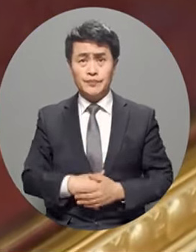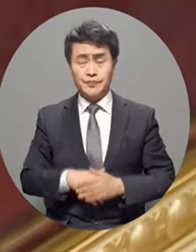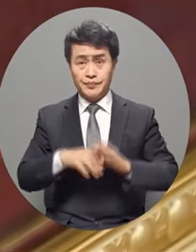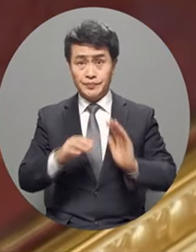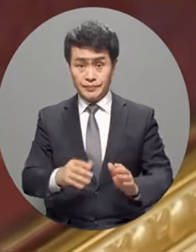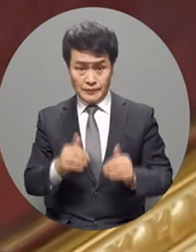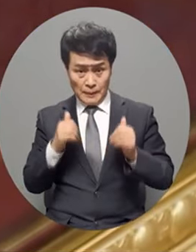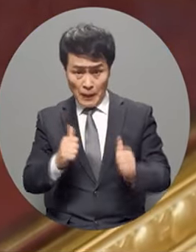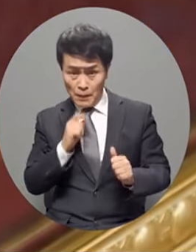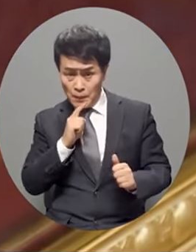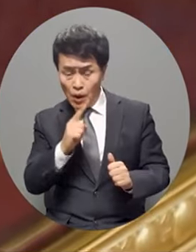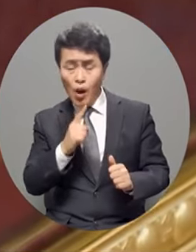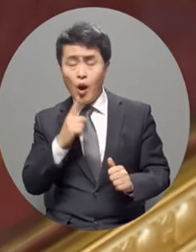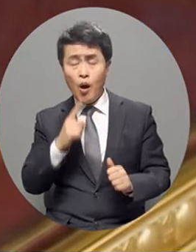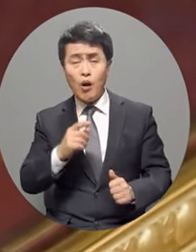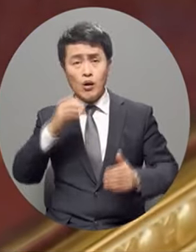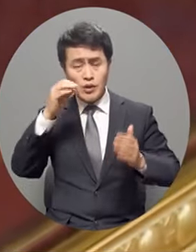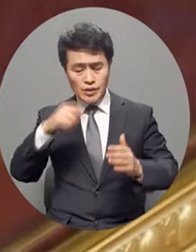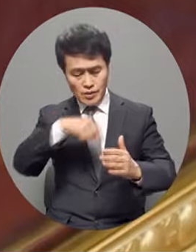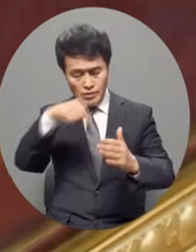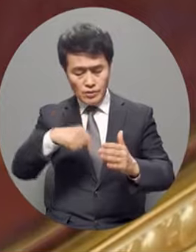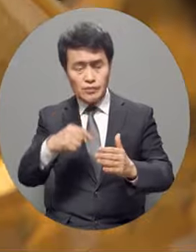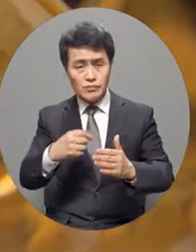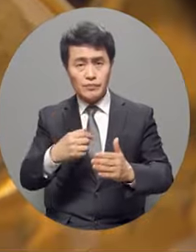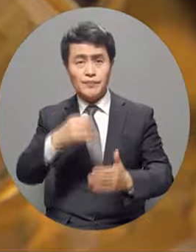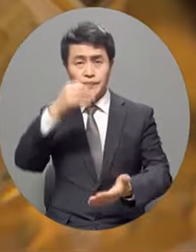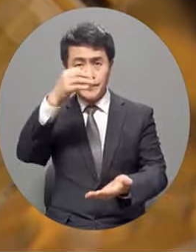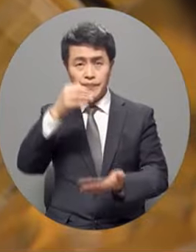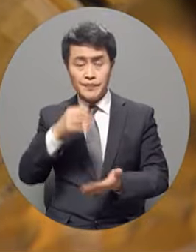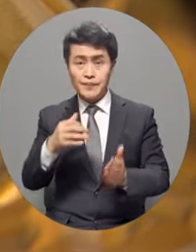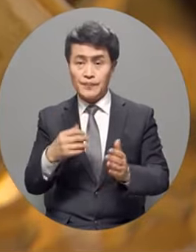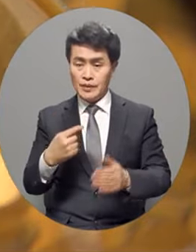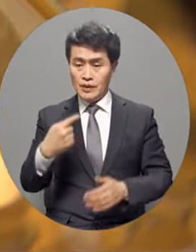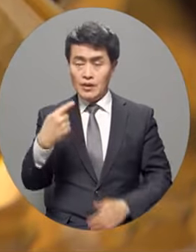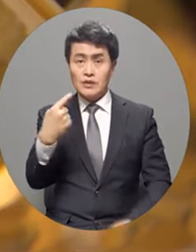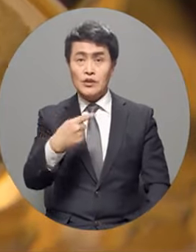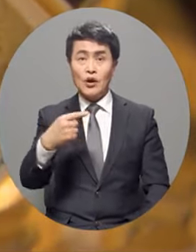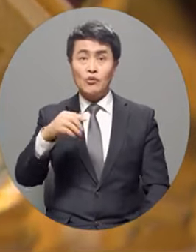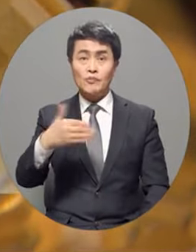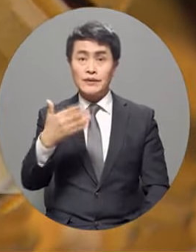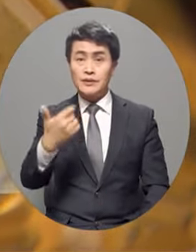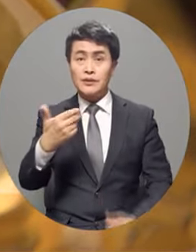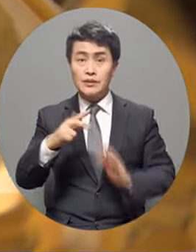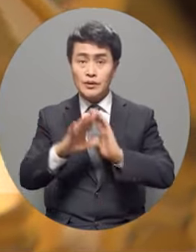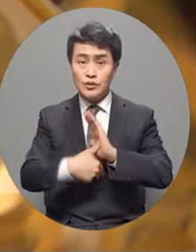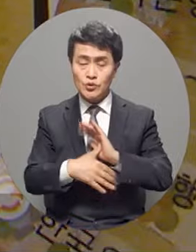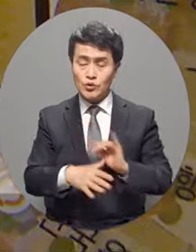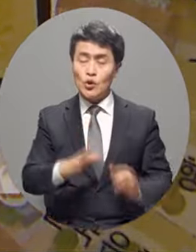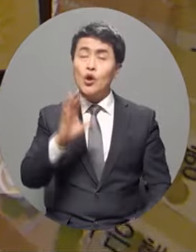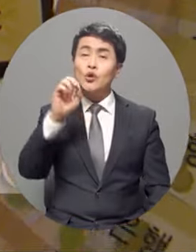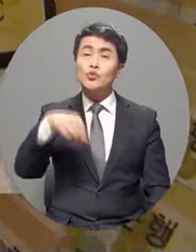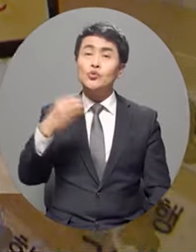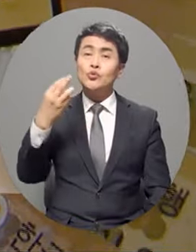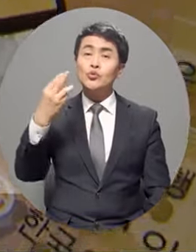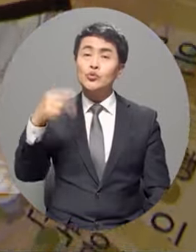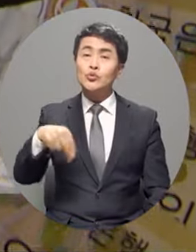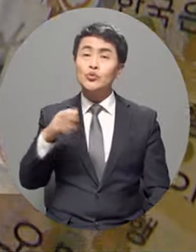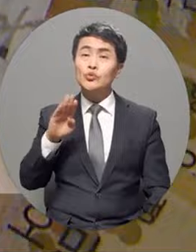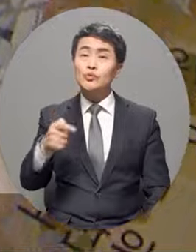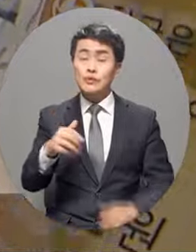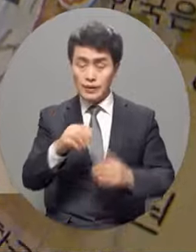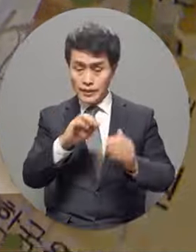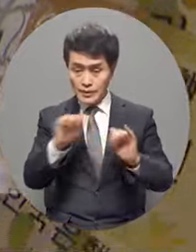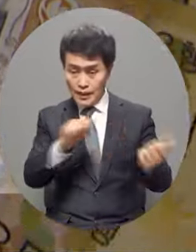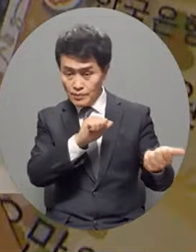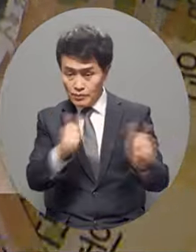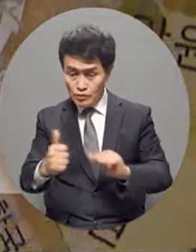소송 어머니는 산를 1977년 도입된 유류분제도 사람이 숨지면